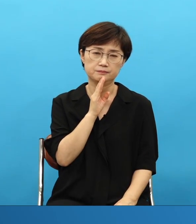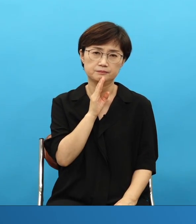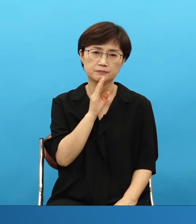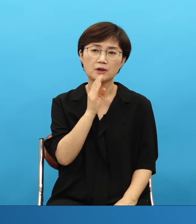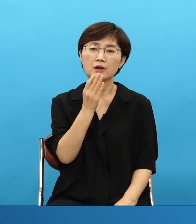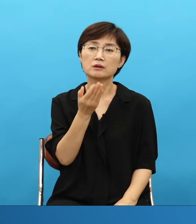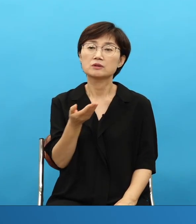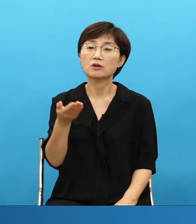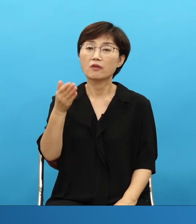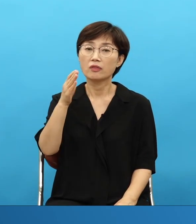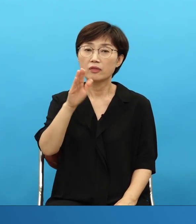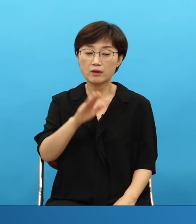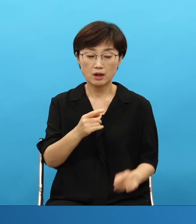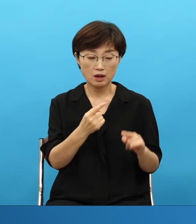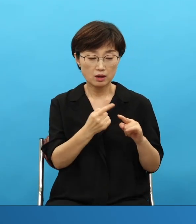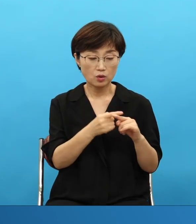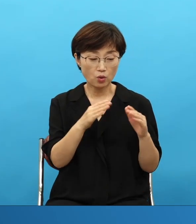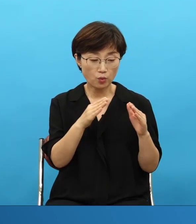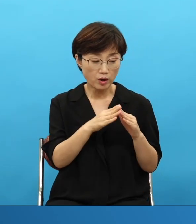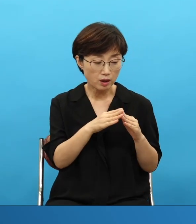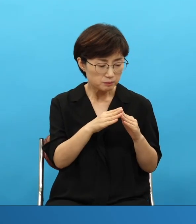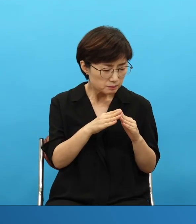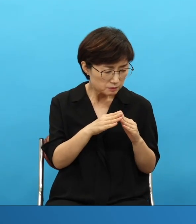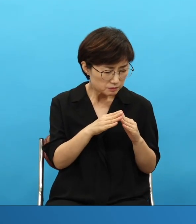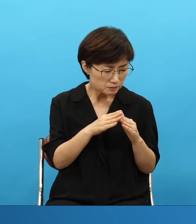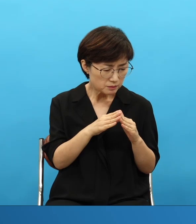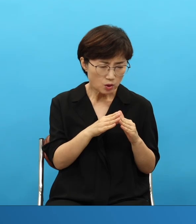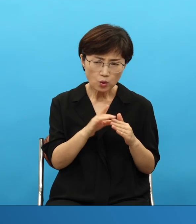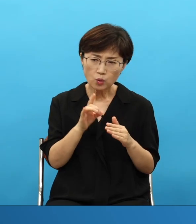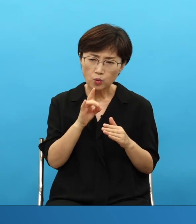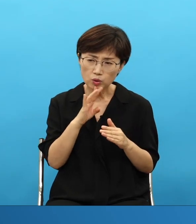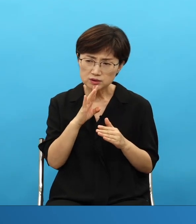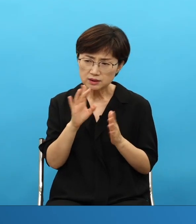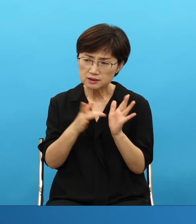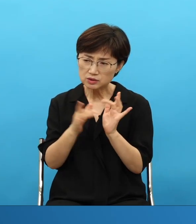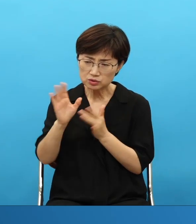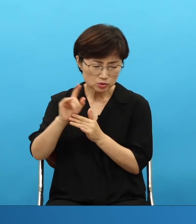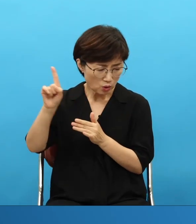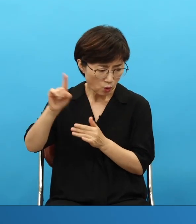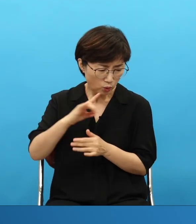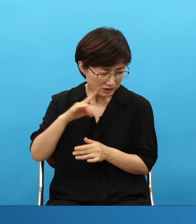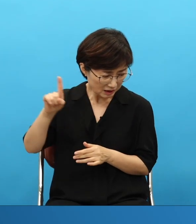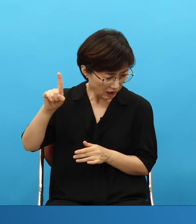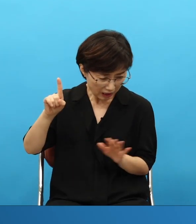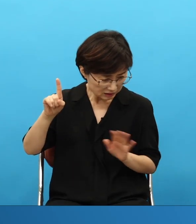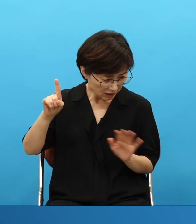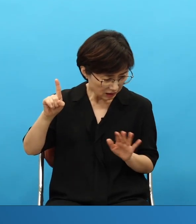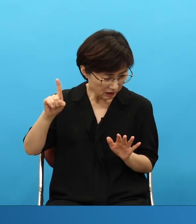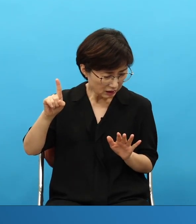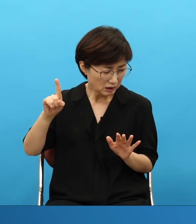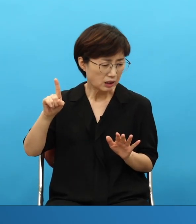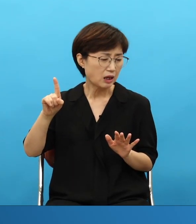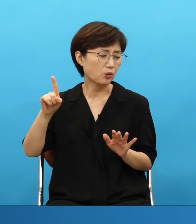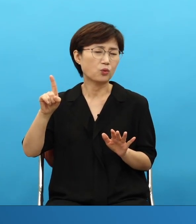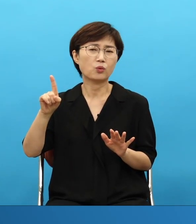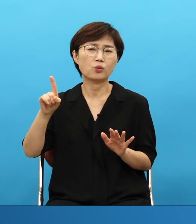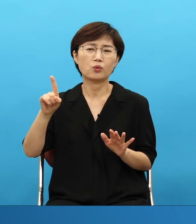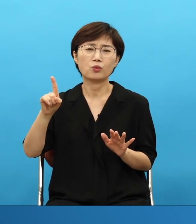교회가 놓쳐요. 세상 사람들이 놓치는 게 아닙니다. But the churches are losing hold of this. 안타까운 일이죠. Not the world. This is so